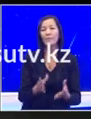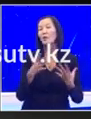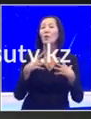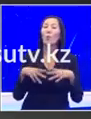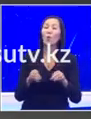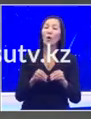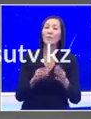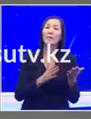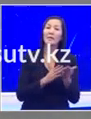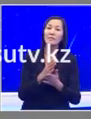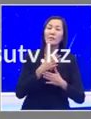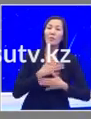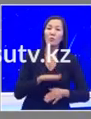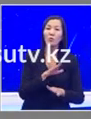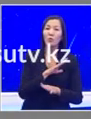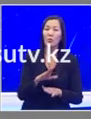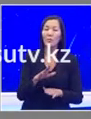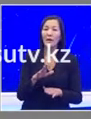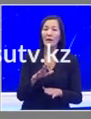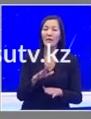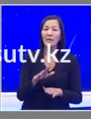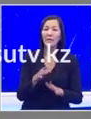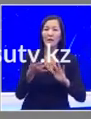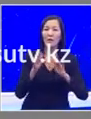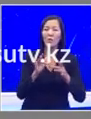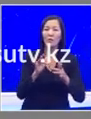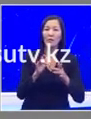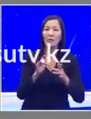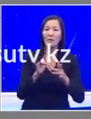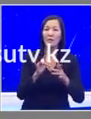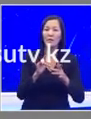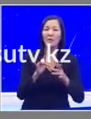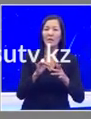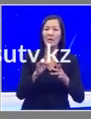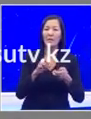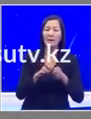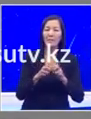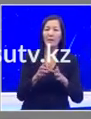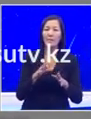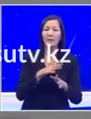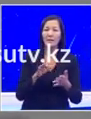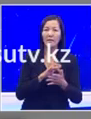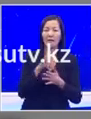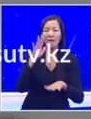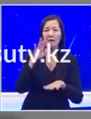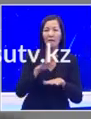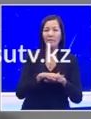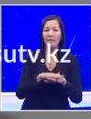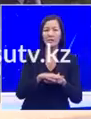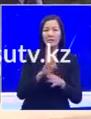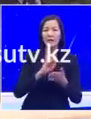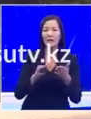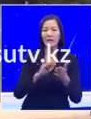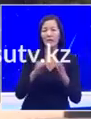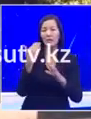көліктің қызметіне көңілі толмаған талдықорғандықтар алдымен әлеуметтік желіде шу шығарған еді. Кейін шаһар басшысы Ержан Жасыбаевтың атына да